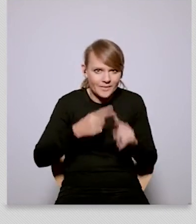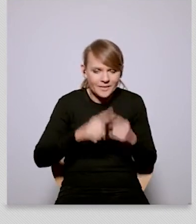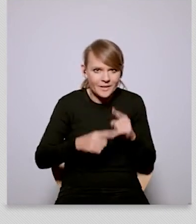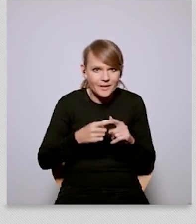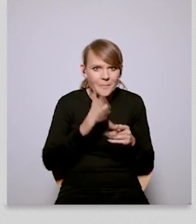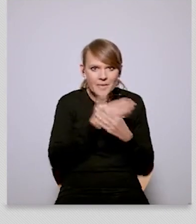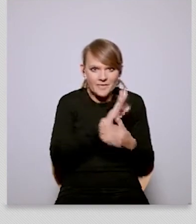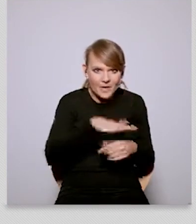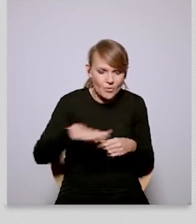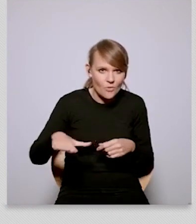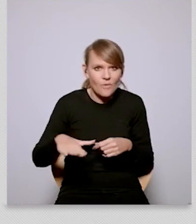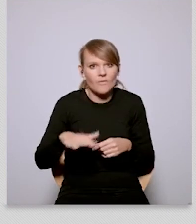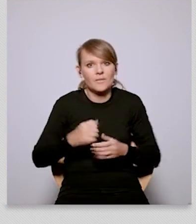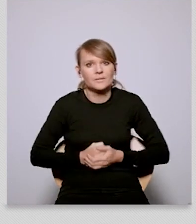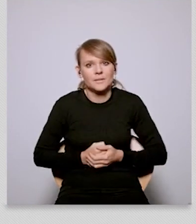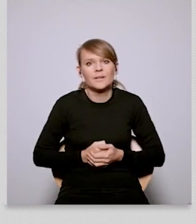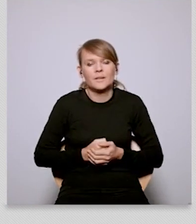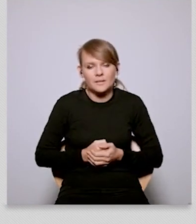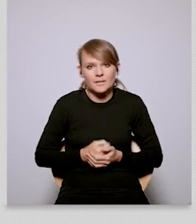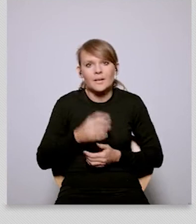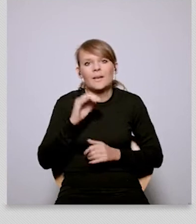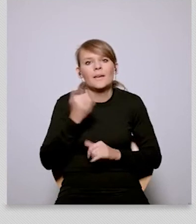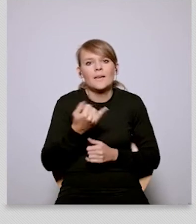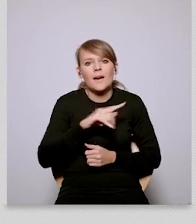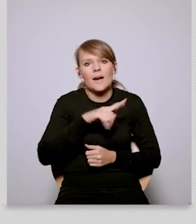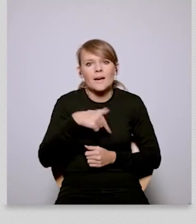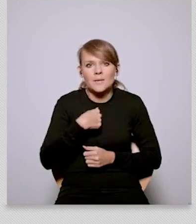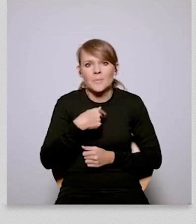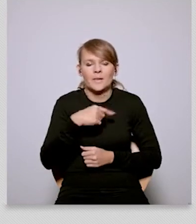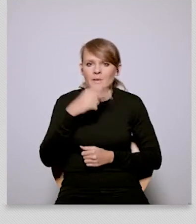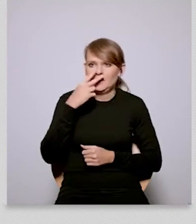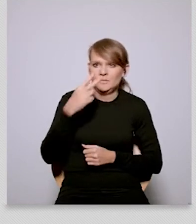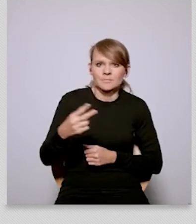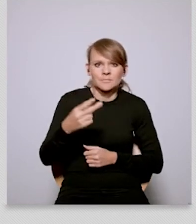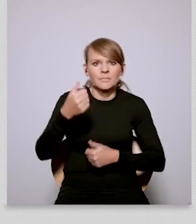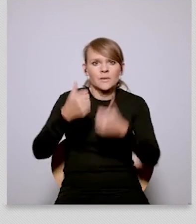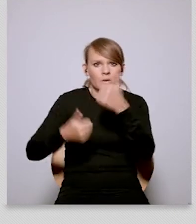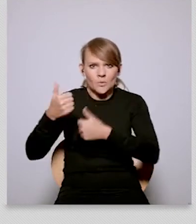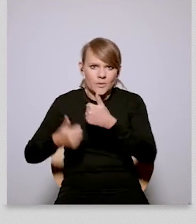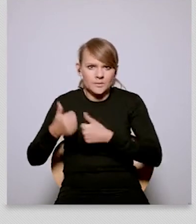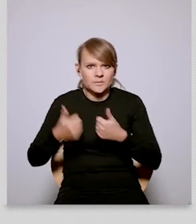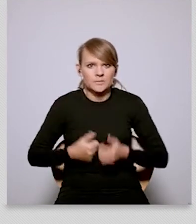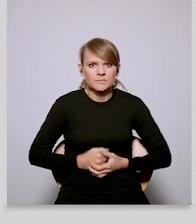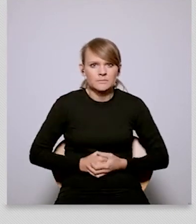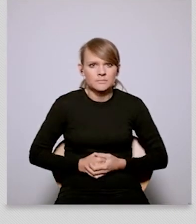międzynarodowej i w tym jak postrzegamy konkurencyjność w tej całej debacie